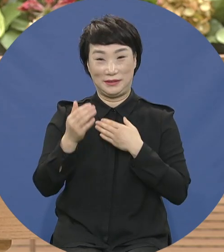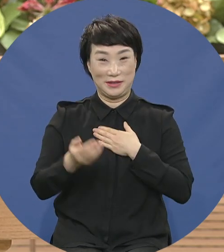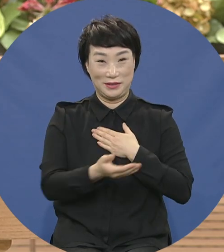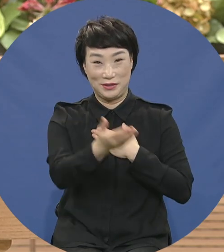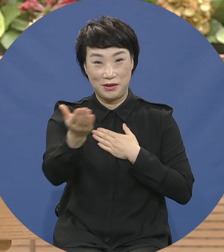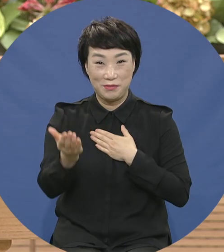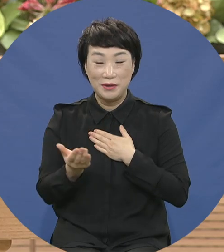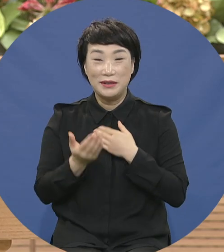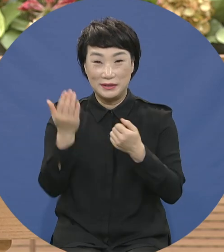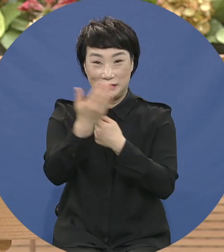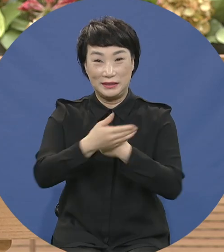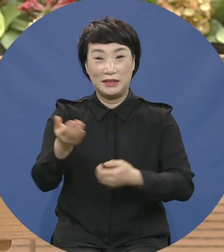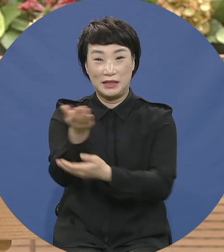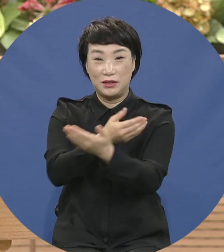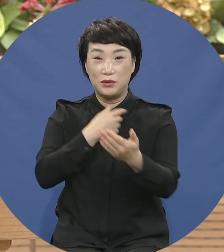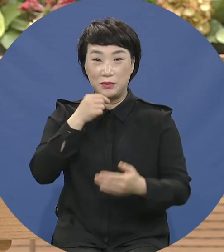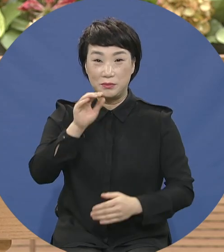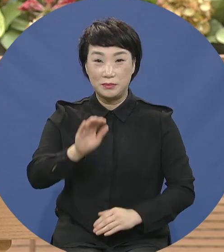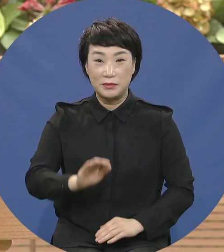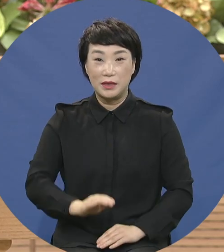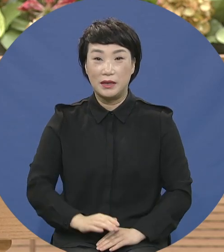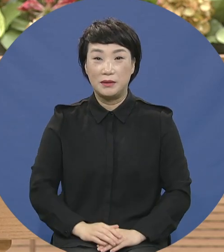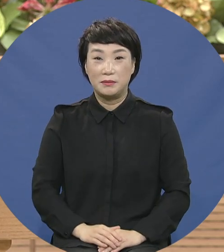은혜를 나누려고 합니다.